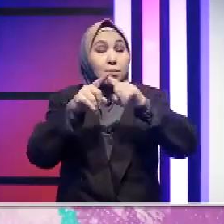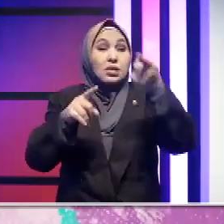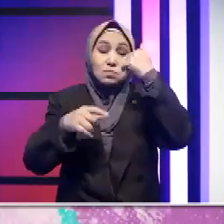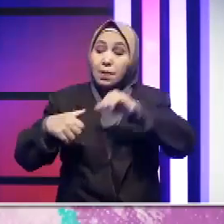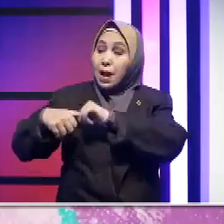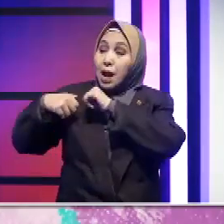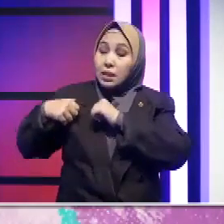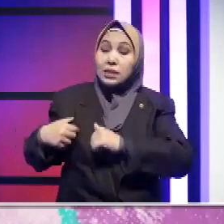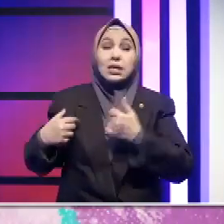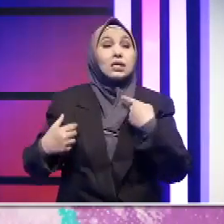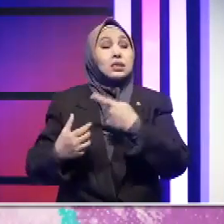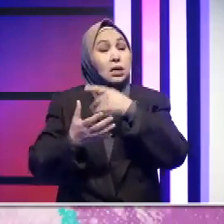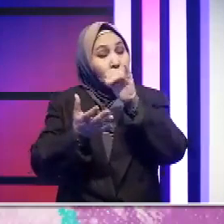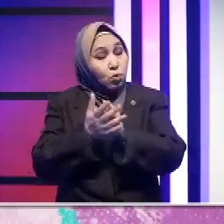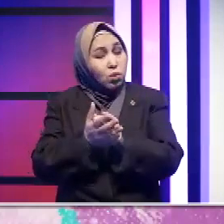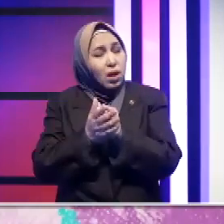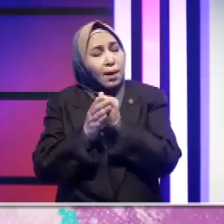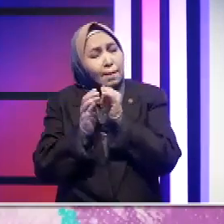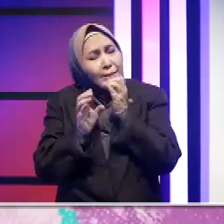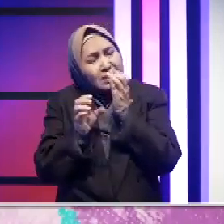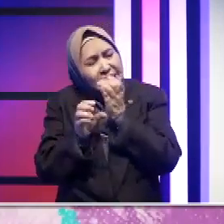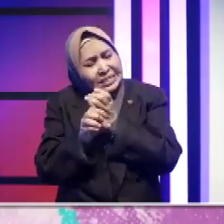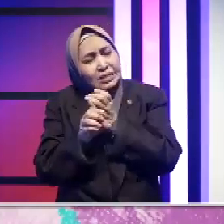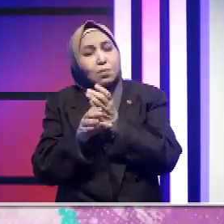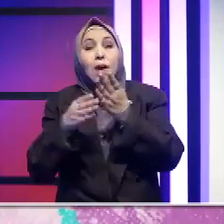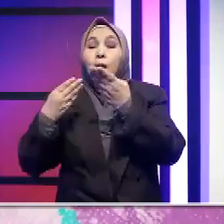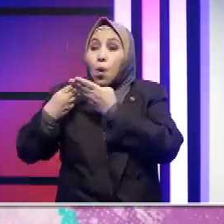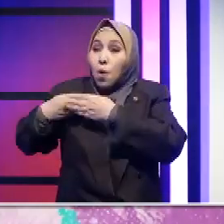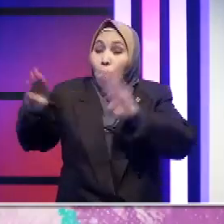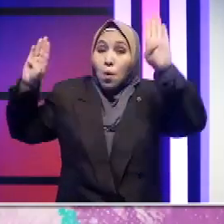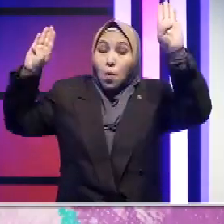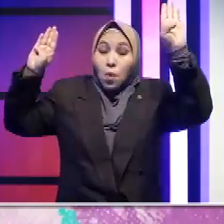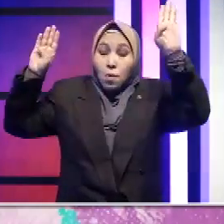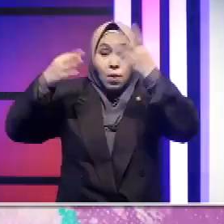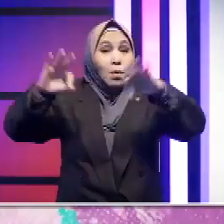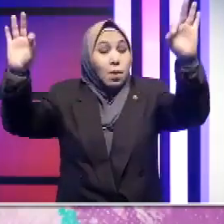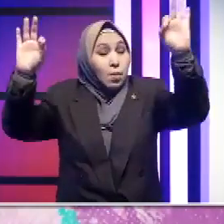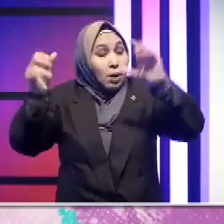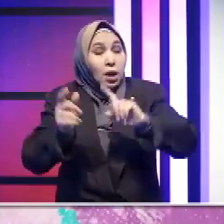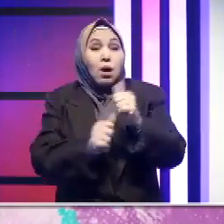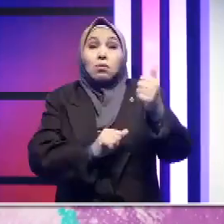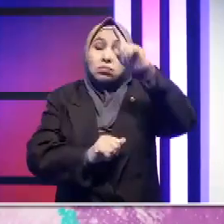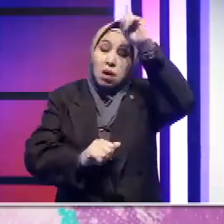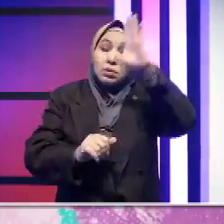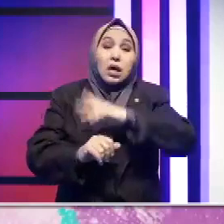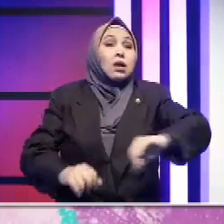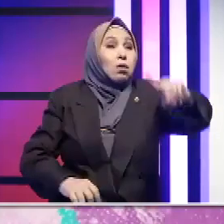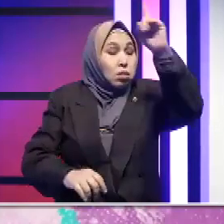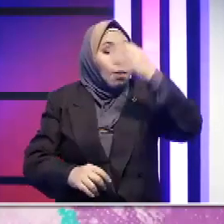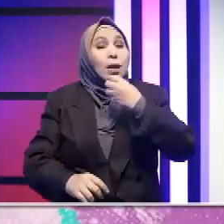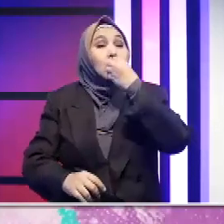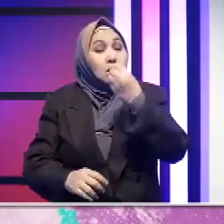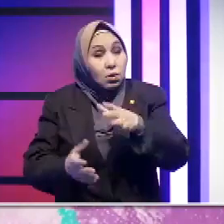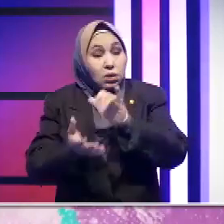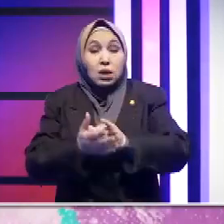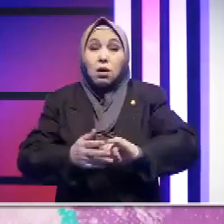hati kita itu yang sempit yang boleh dilapangkan oleh Allah subhanahu wa ta'ala dan Allah menyatakan Allah